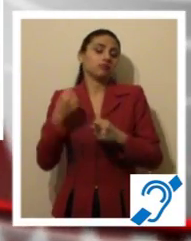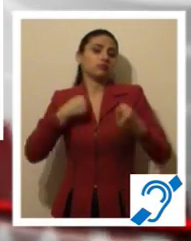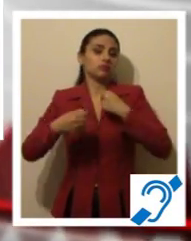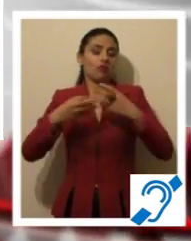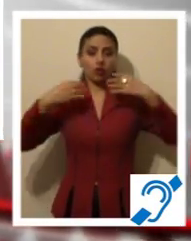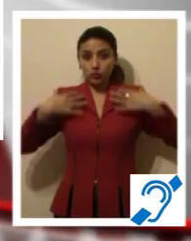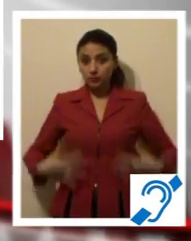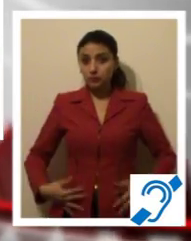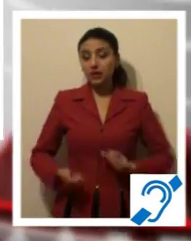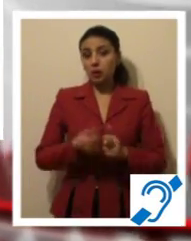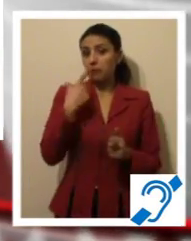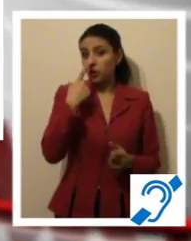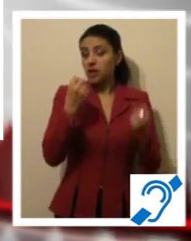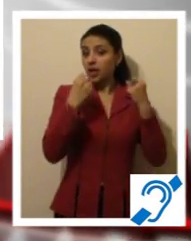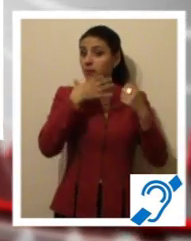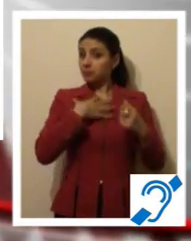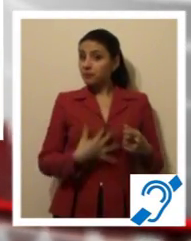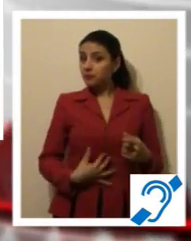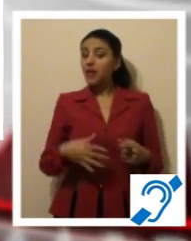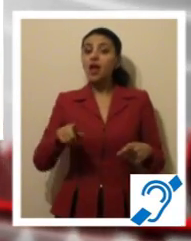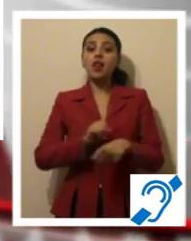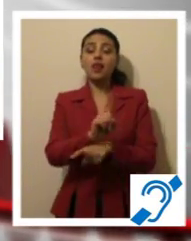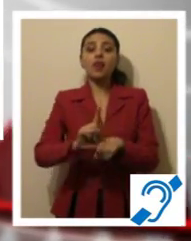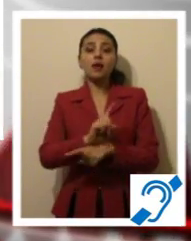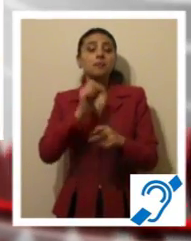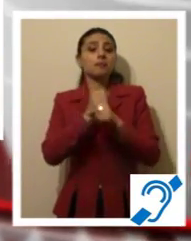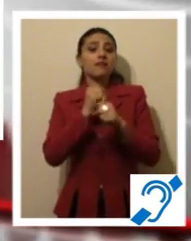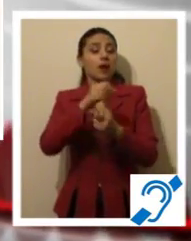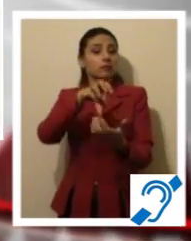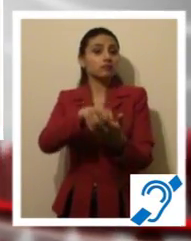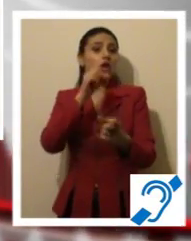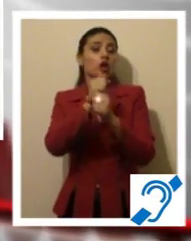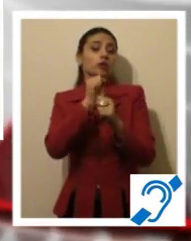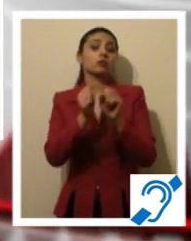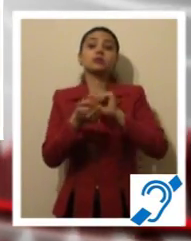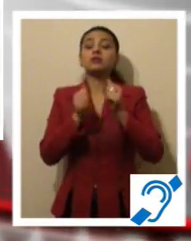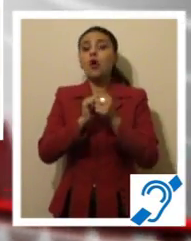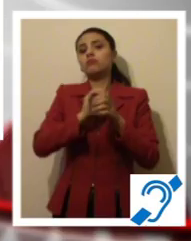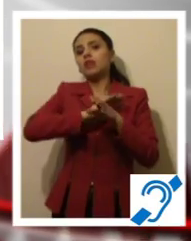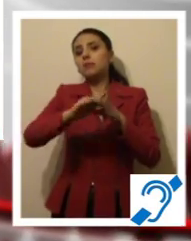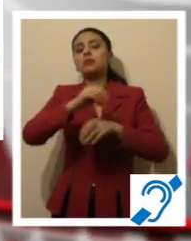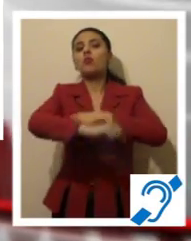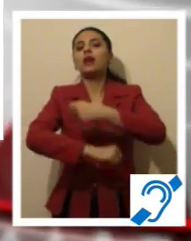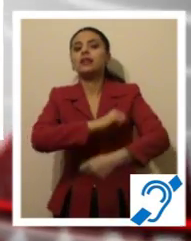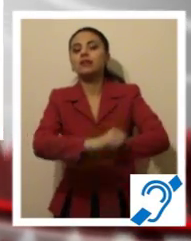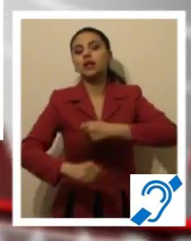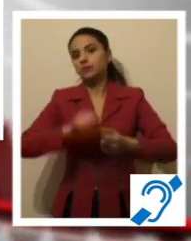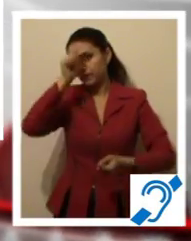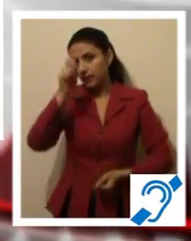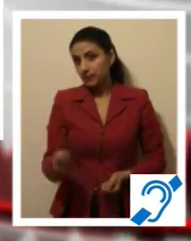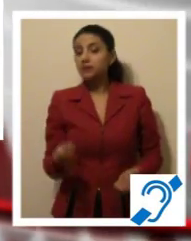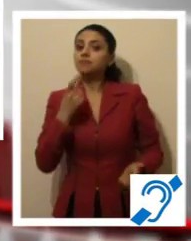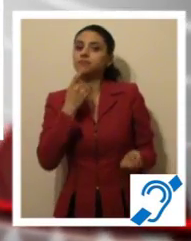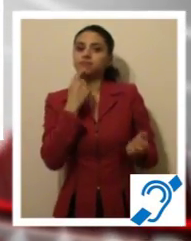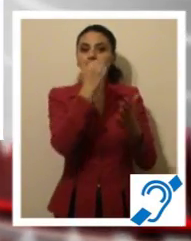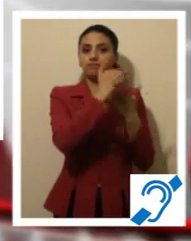și intoxicația acută profesională, care au loc în timpul procesului de muncă sau în îndeplinirea îndatoririlor de serviciu și care provoacă